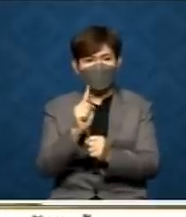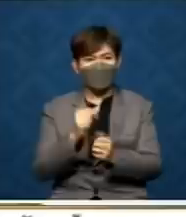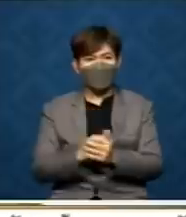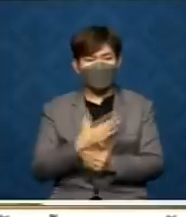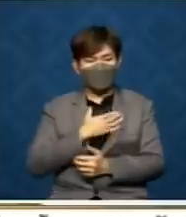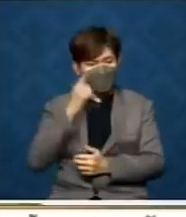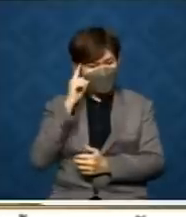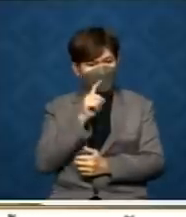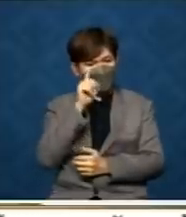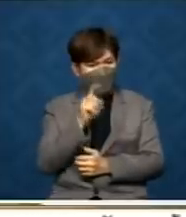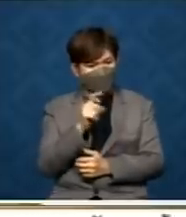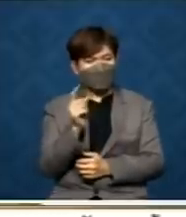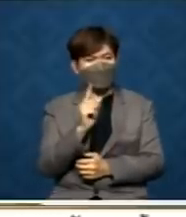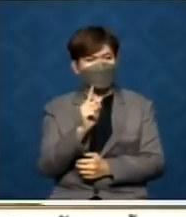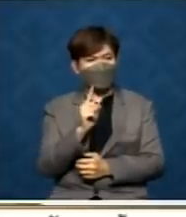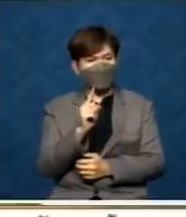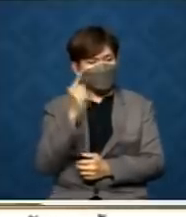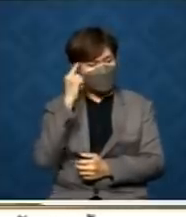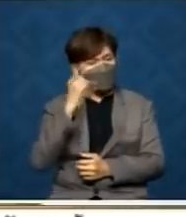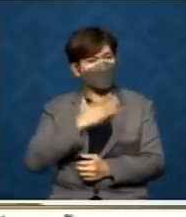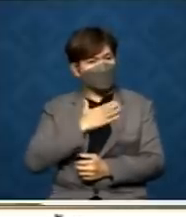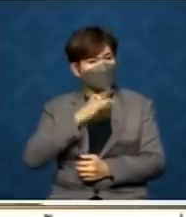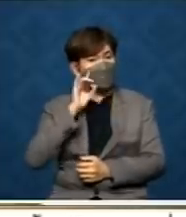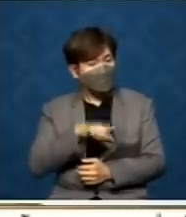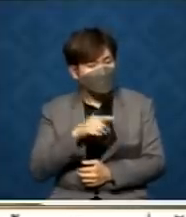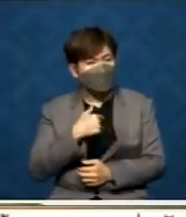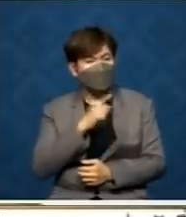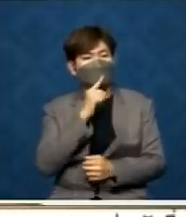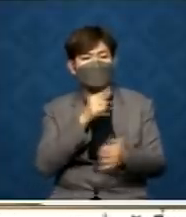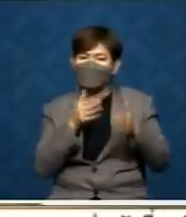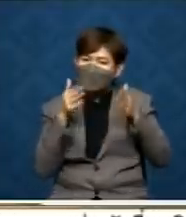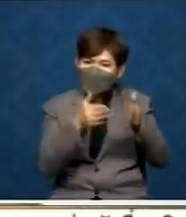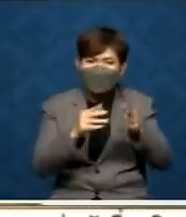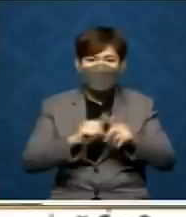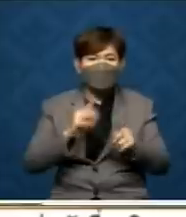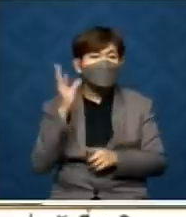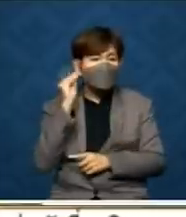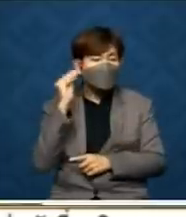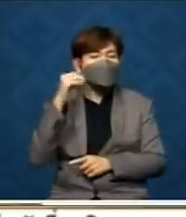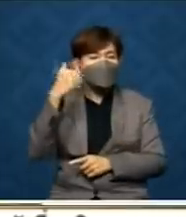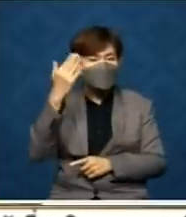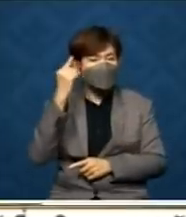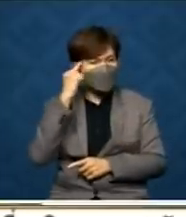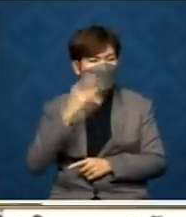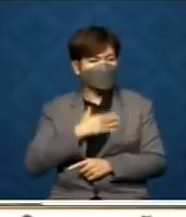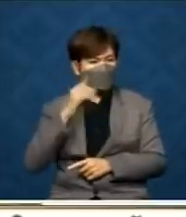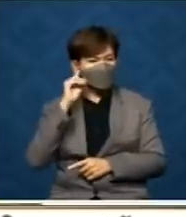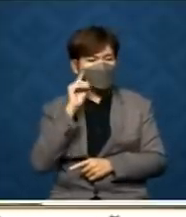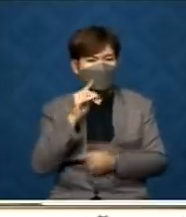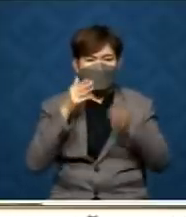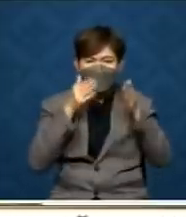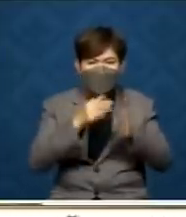ก็สันนิษฐานได้ว่าน่าจะบอกว่าผมคิดทาง LINEก็กล่าวหาไปเลยแต่ฟังผมไปจนจบจะรู้ว่าผมคิดร้ายหรือคิด